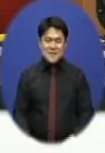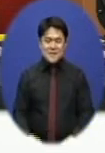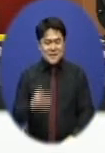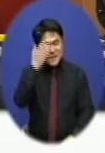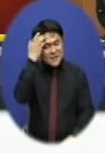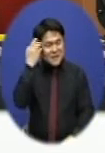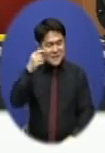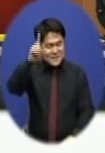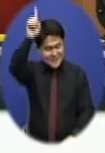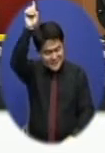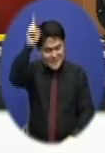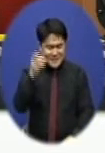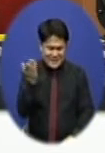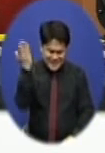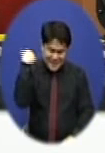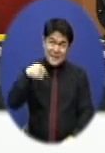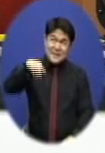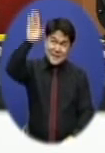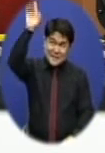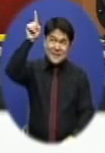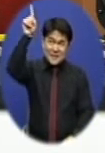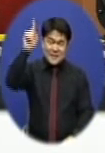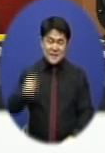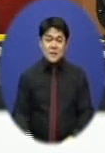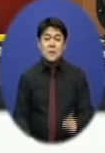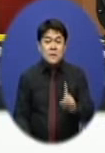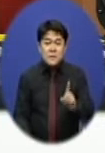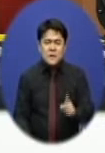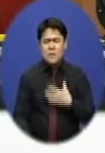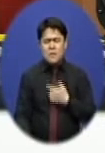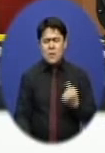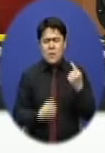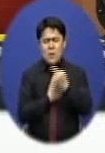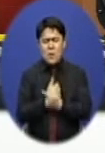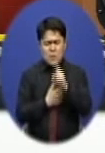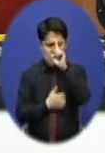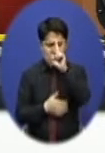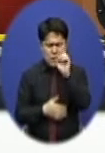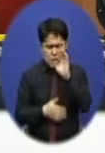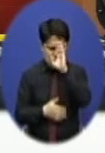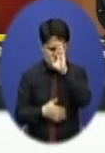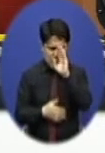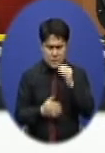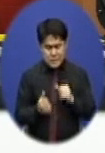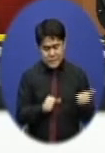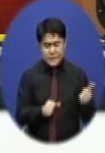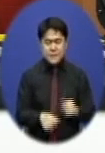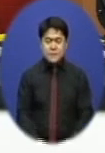하늘나라에 간 지 오래됐습니다. 아이고, 아이고, 어쩌다가요? 아, 그 몸이 안 좋아가지고 아파가 갔습니다. 아유, 몇 네. 년이나